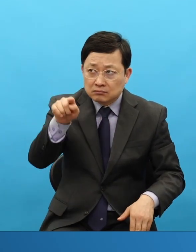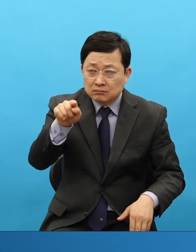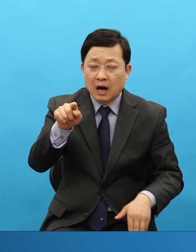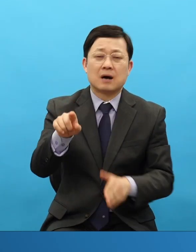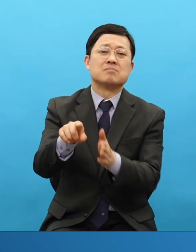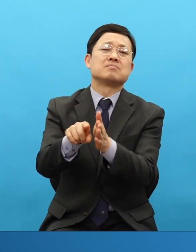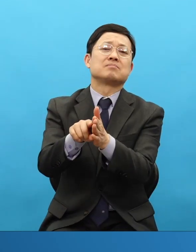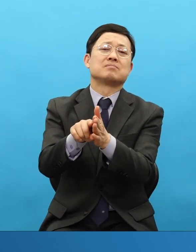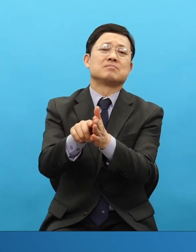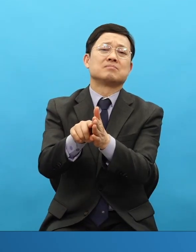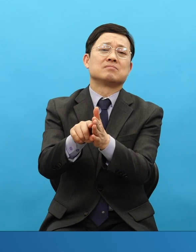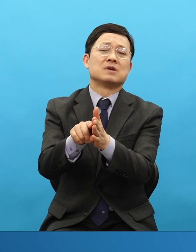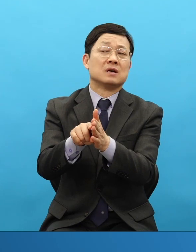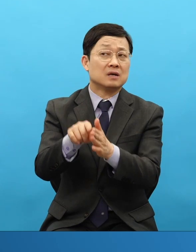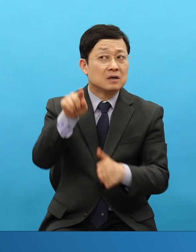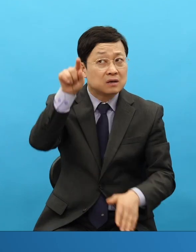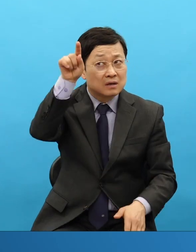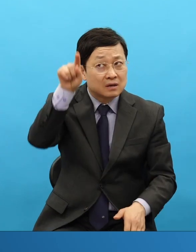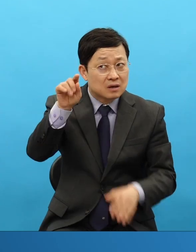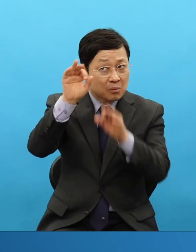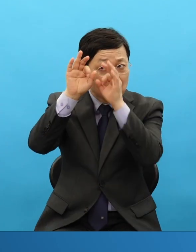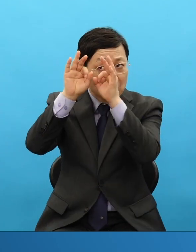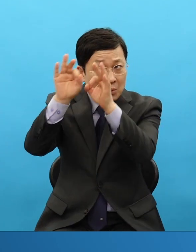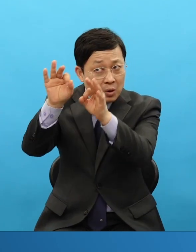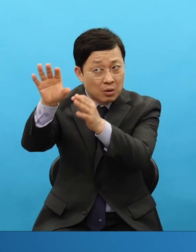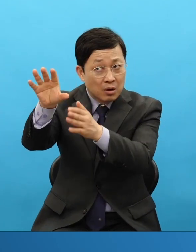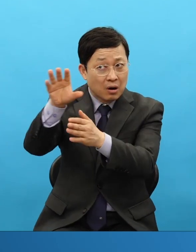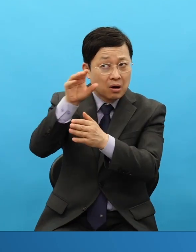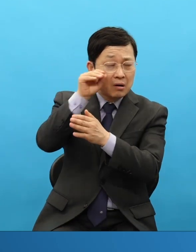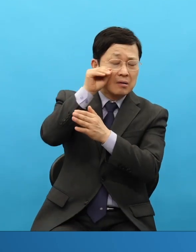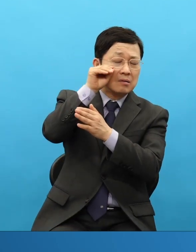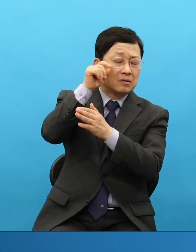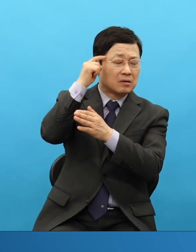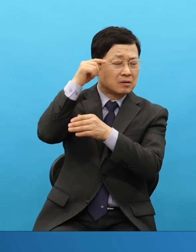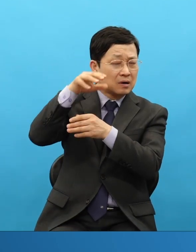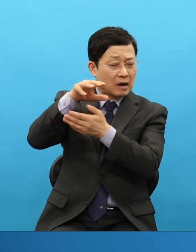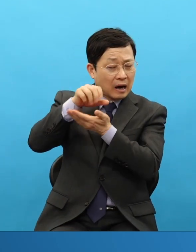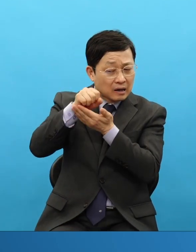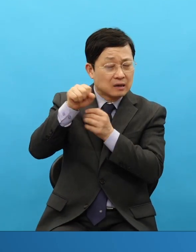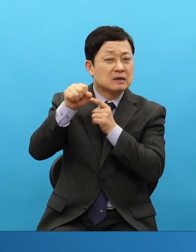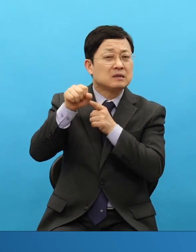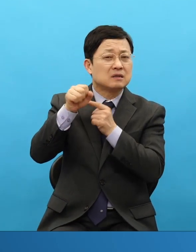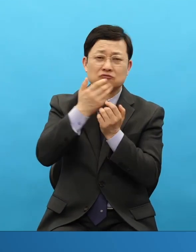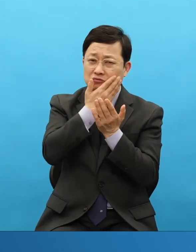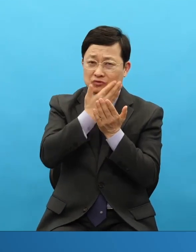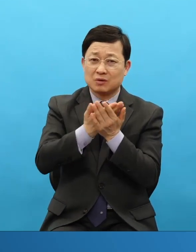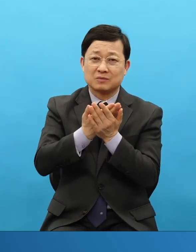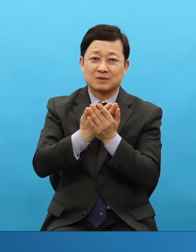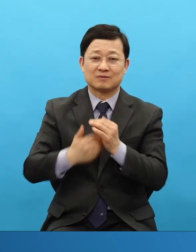예, 뭘 보느냐입니다. What do you see? 그렇죠. 뭘 가졌냐입니다. What do you have?